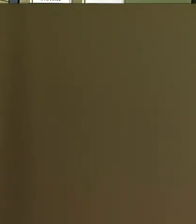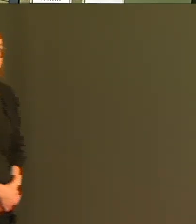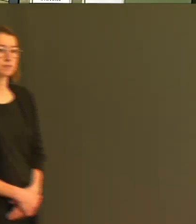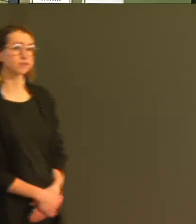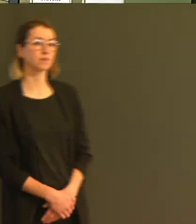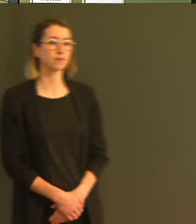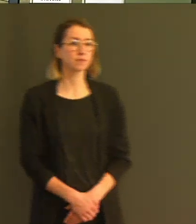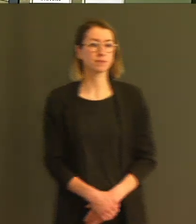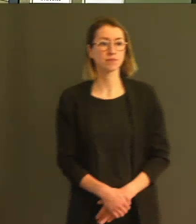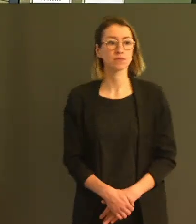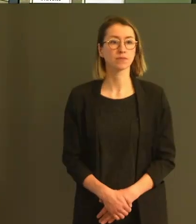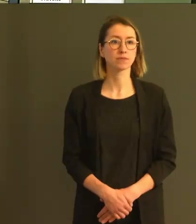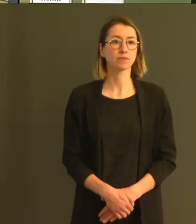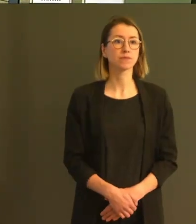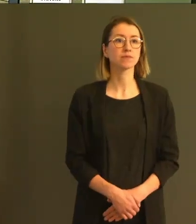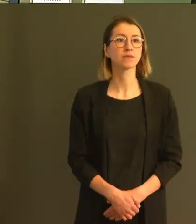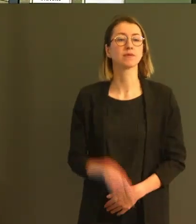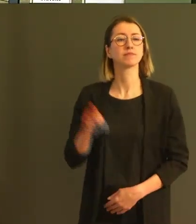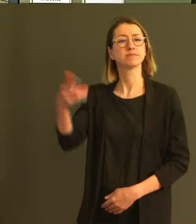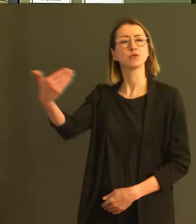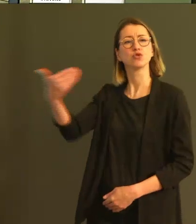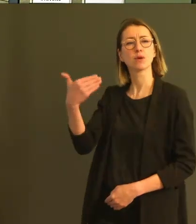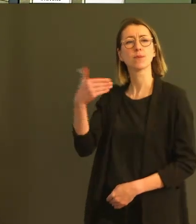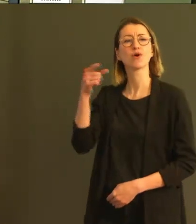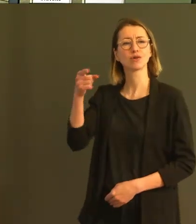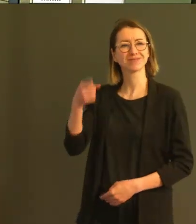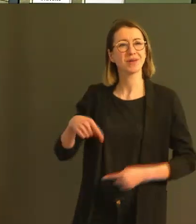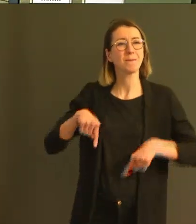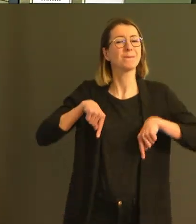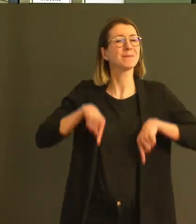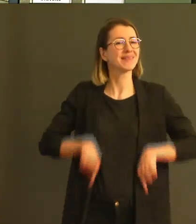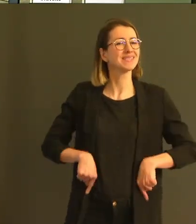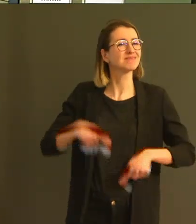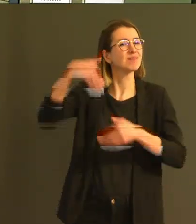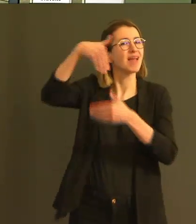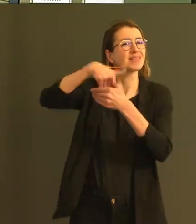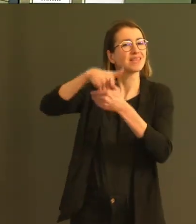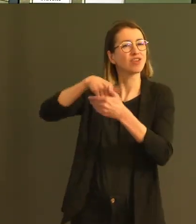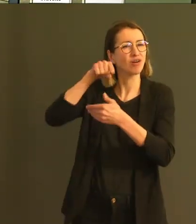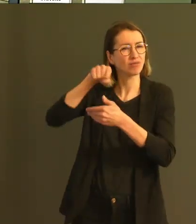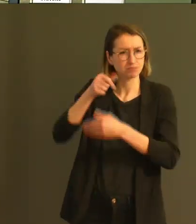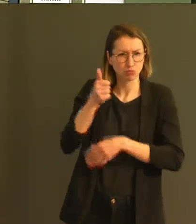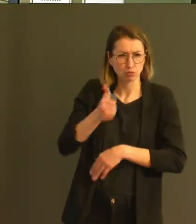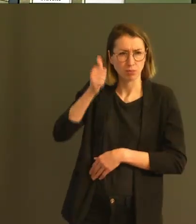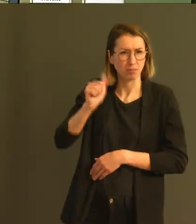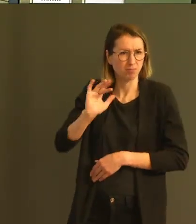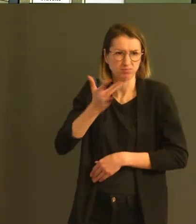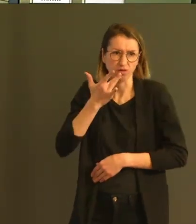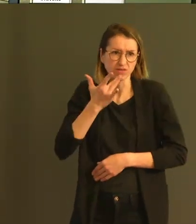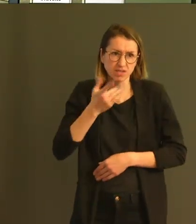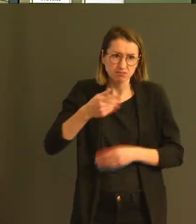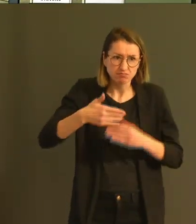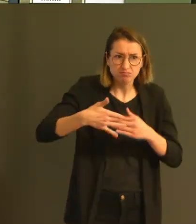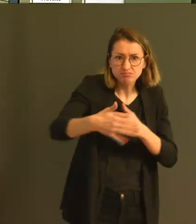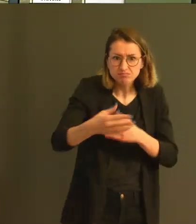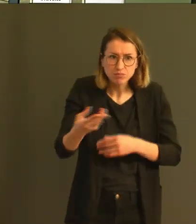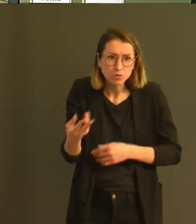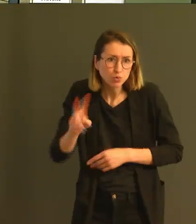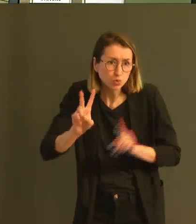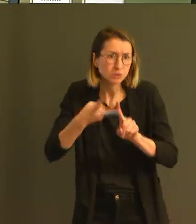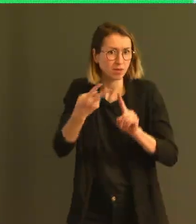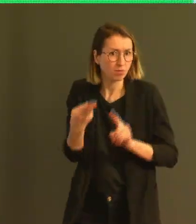le ministre de l'intérieur ne m'apporte mais pas pour un deuxième bloc d'un même si les chiffres et repartent à la hausse quel est votre avis